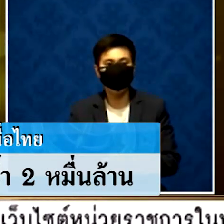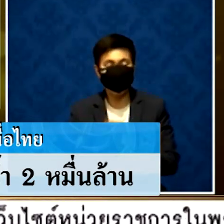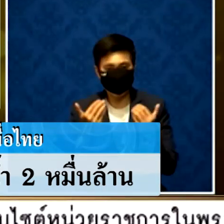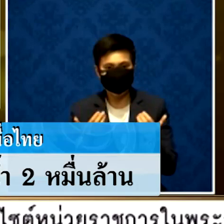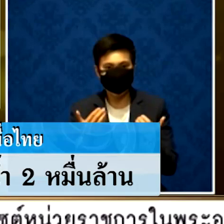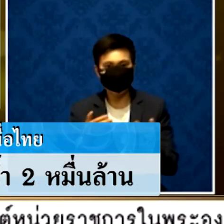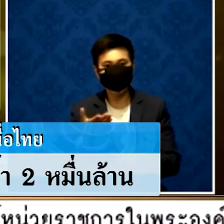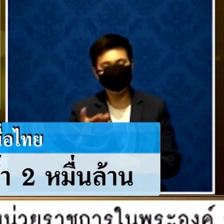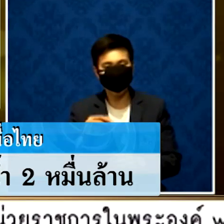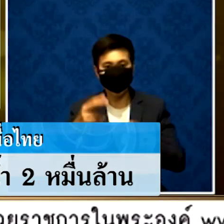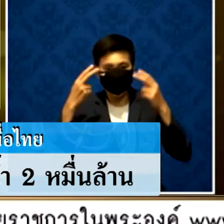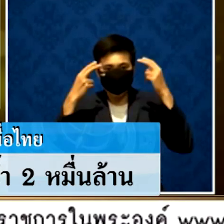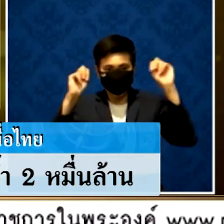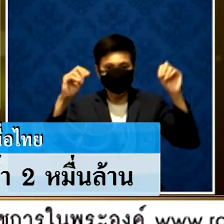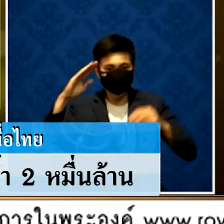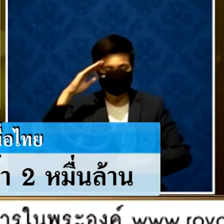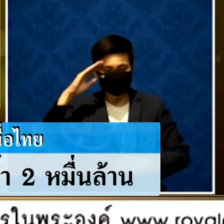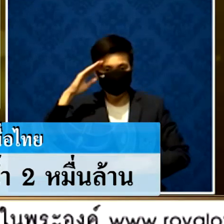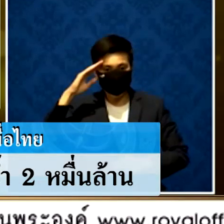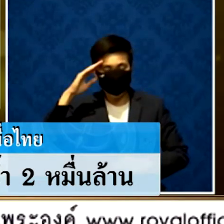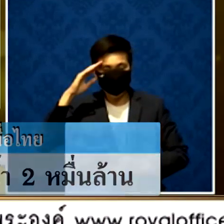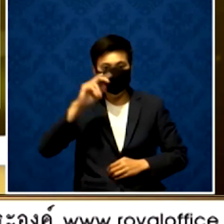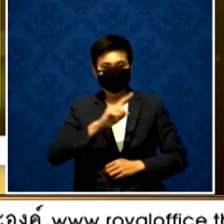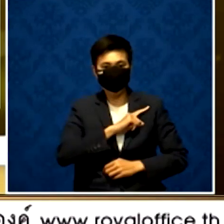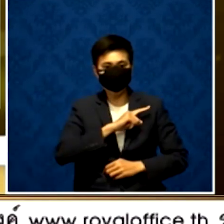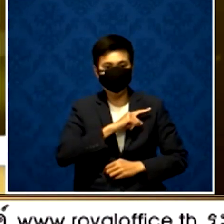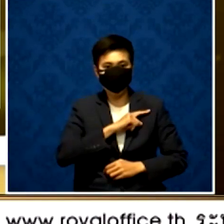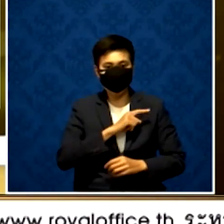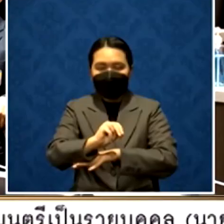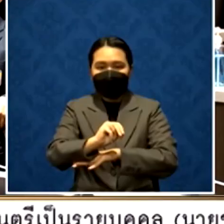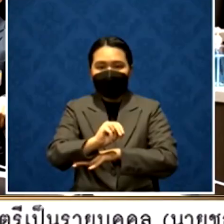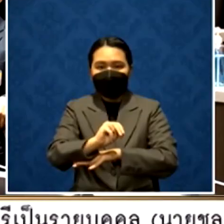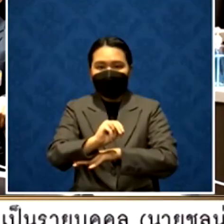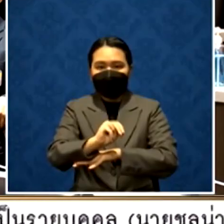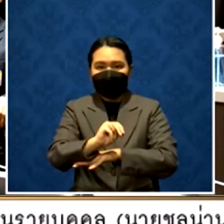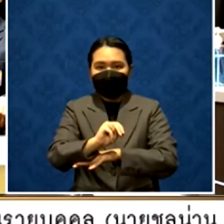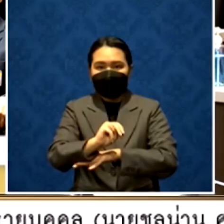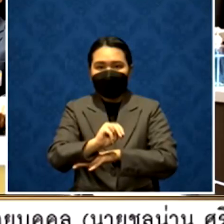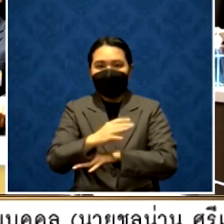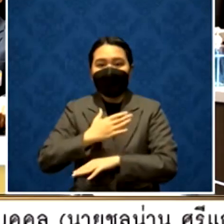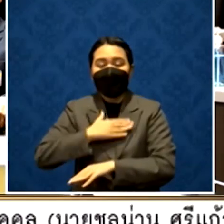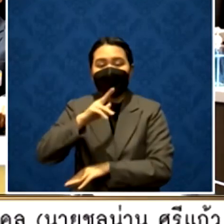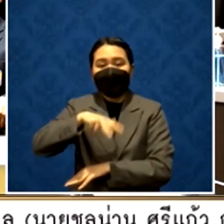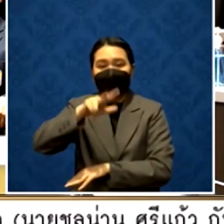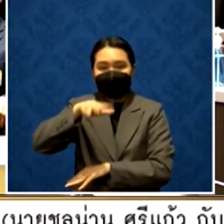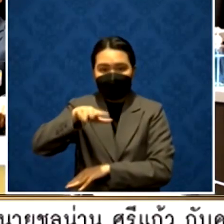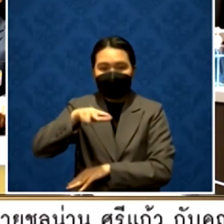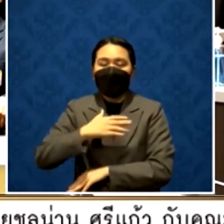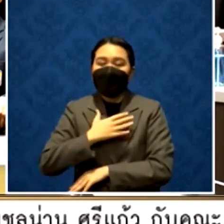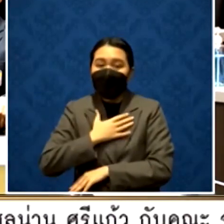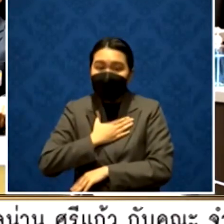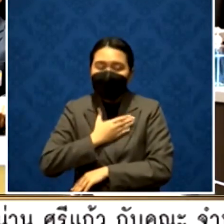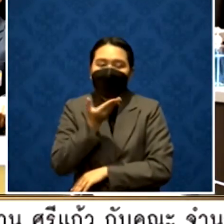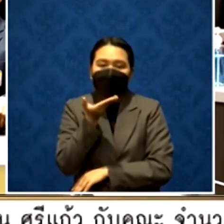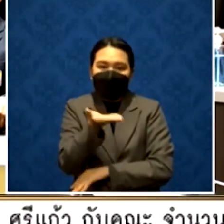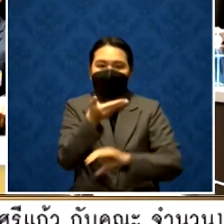ทธ์เนี่ยในฐานะรัฐมนตรีกลาโหมท่านต้องรับผิดชอบครับ วันนี้วันสุดท้ายแล้วนะ ครับ ก็จะอภิปรายจบ